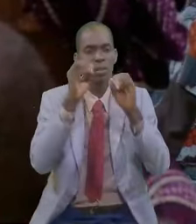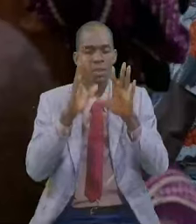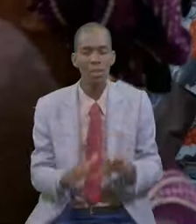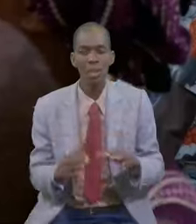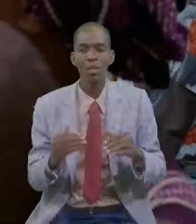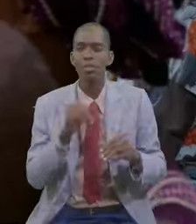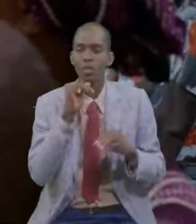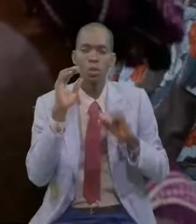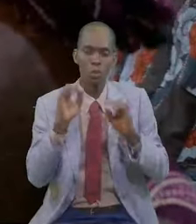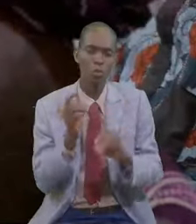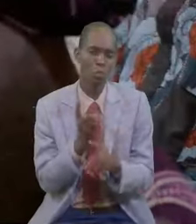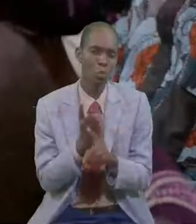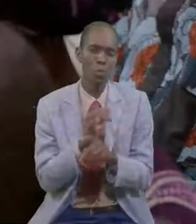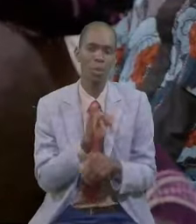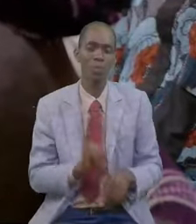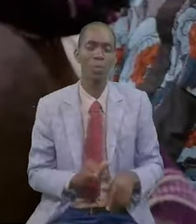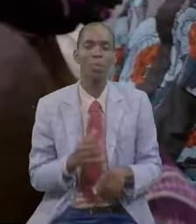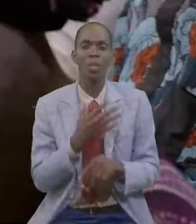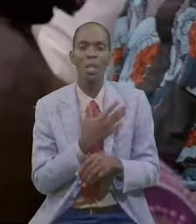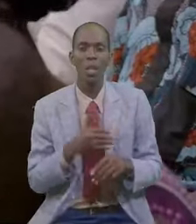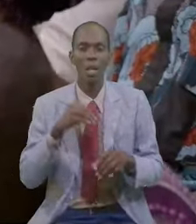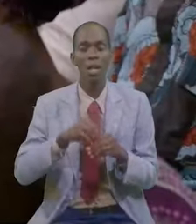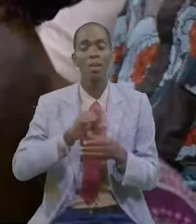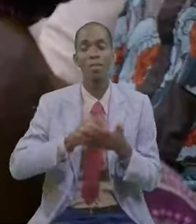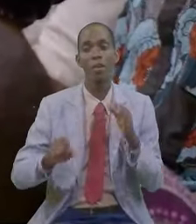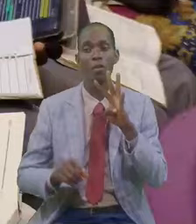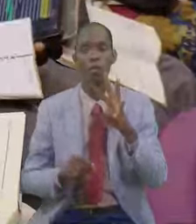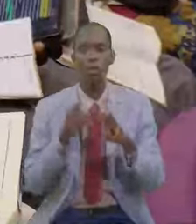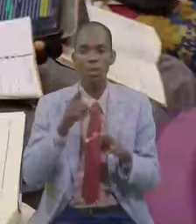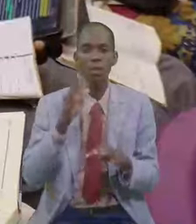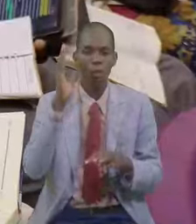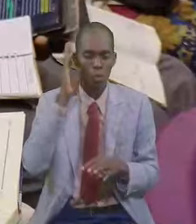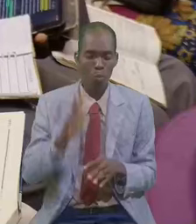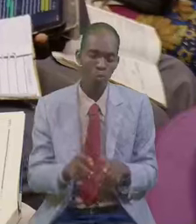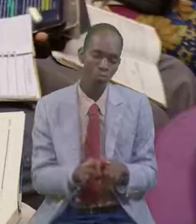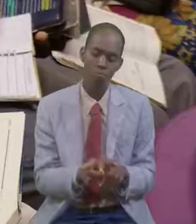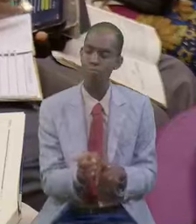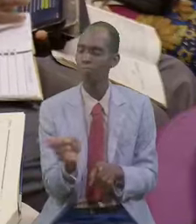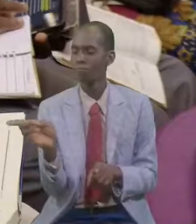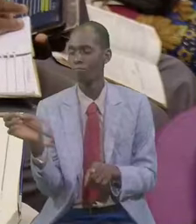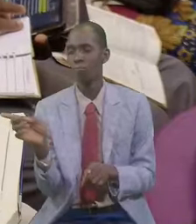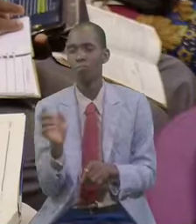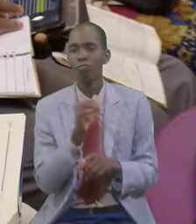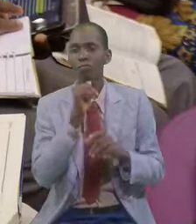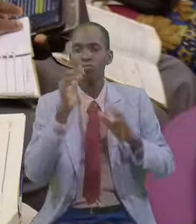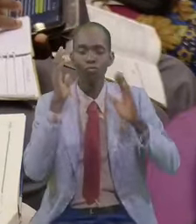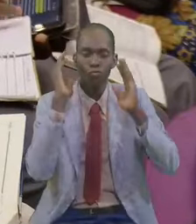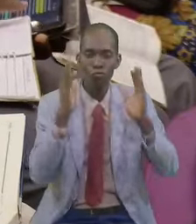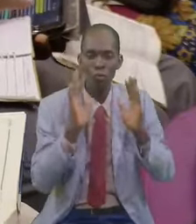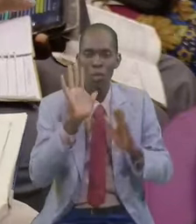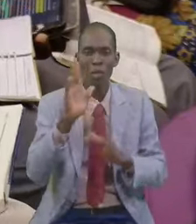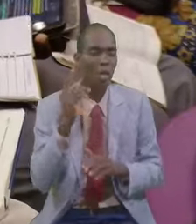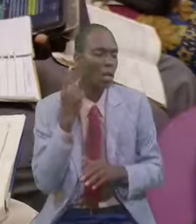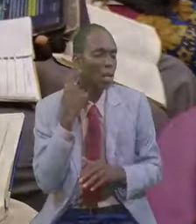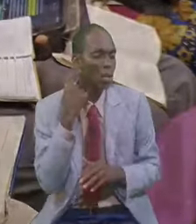de docteurs selon leurs propres désirs, détourneront l'oreille, verset 4, détourneront